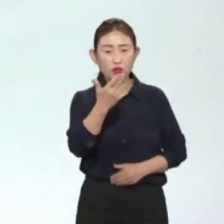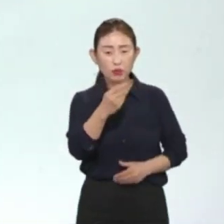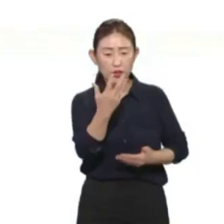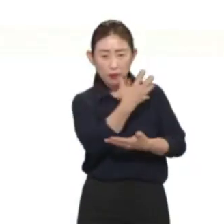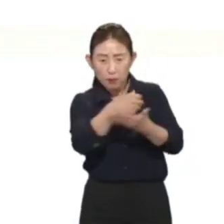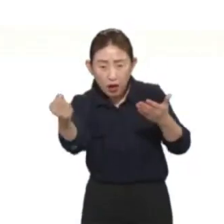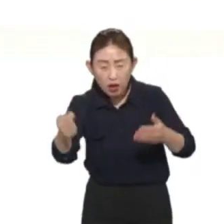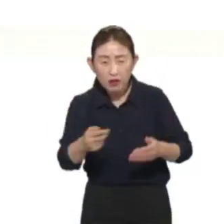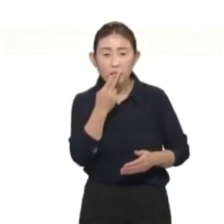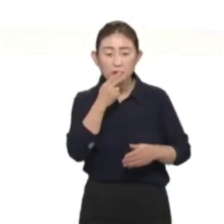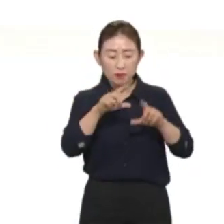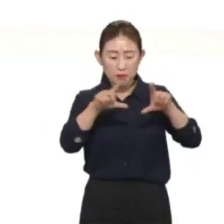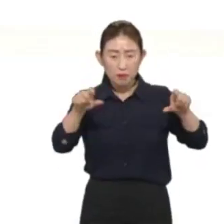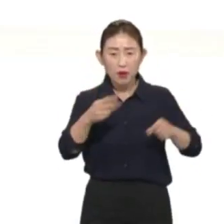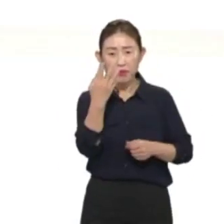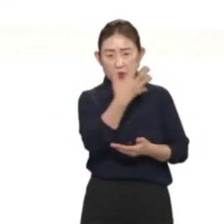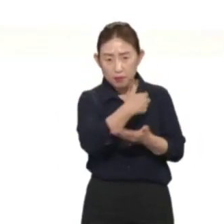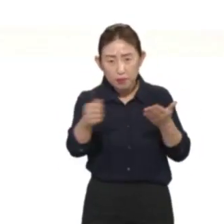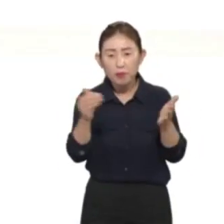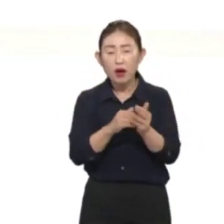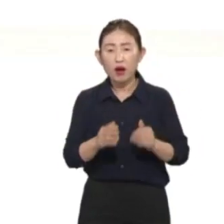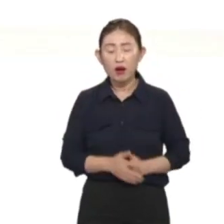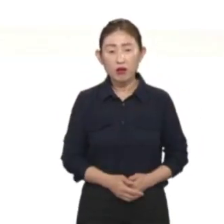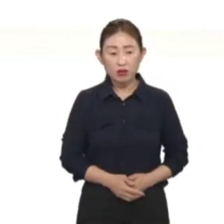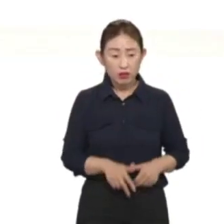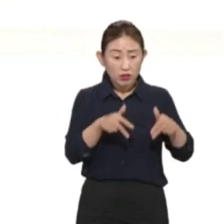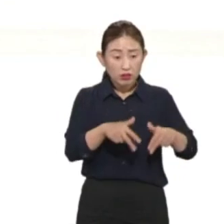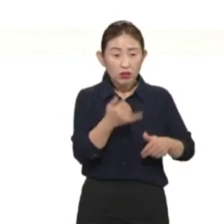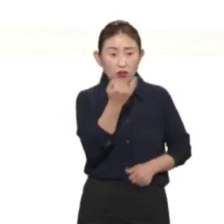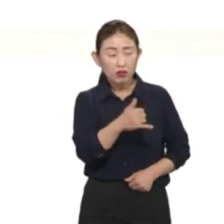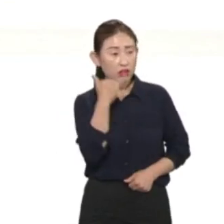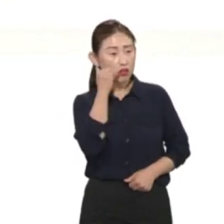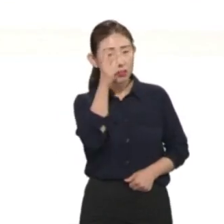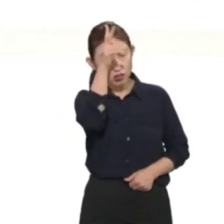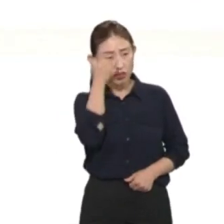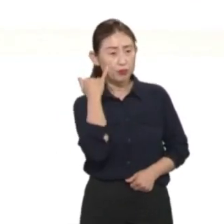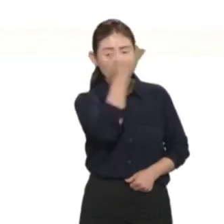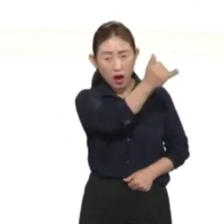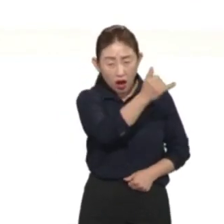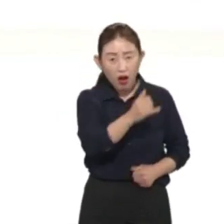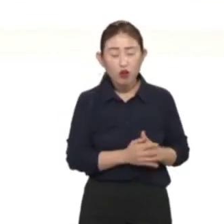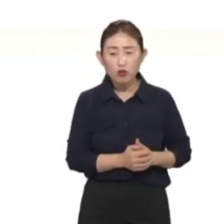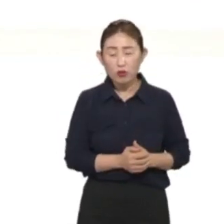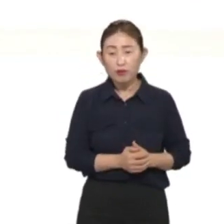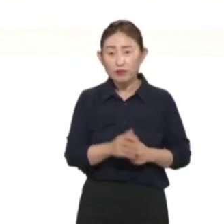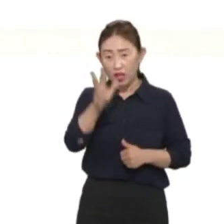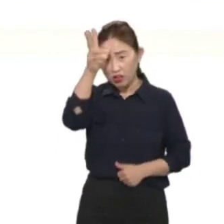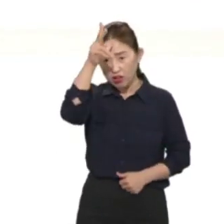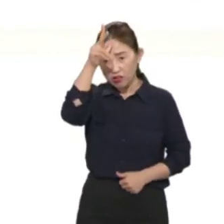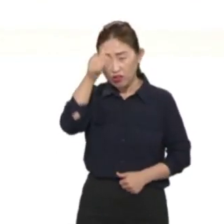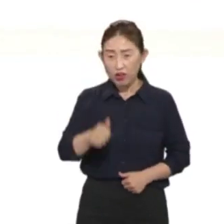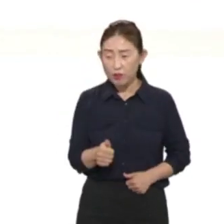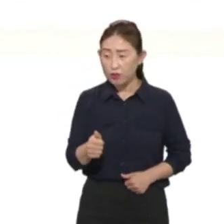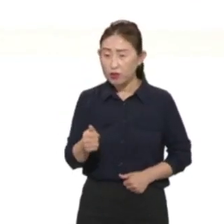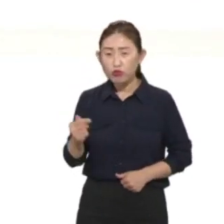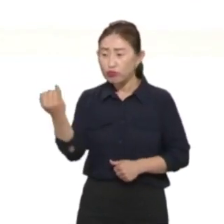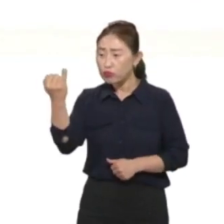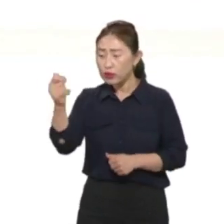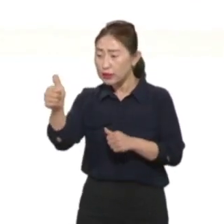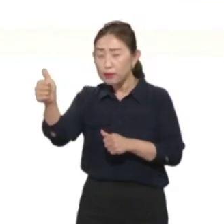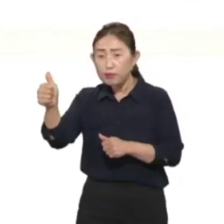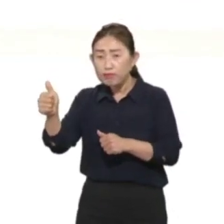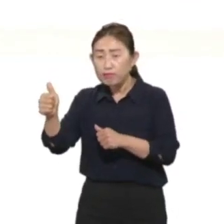겁니다. 직원의 신고로 출동한 경찰은 3시간여 만에 범행 장소에서 약 5km가량 떨어진 원룸에서